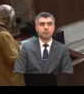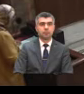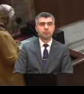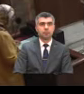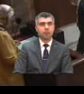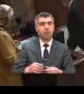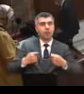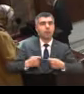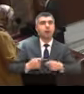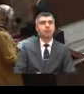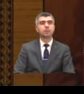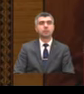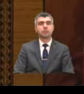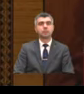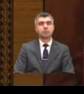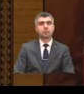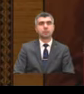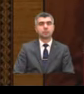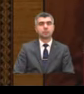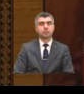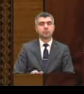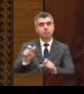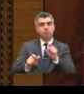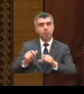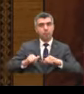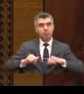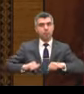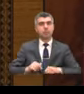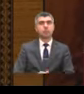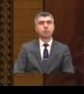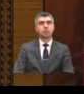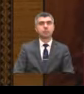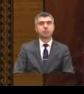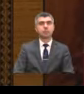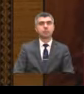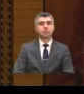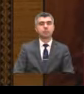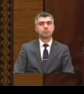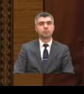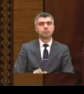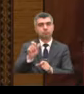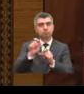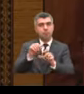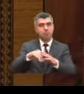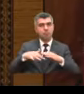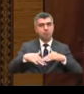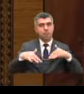السيد الرئيس المحترم، السيدة الوزيرة المحترمة، السيدة والسادة النواب